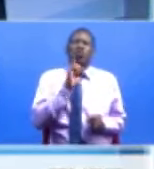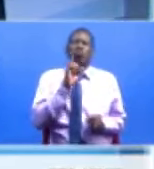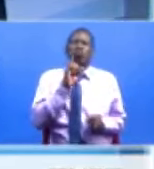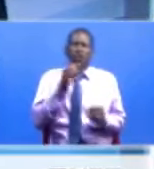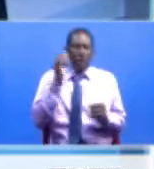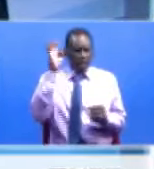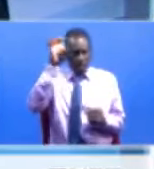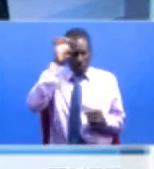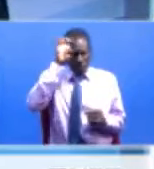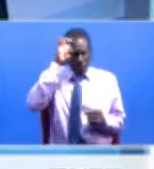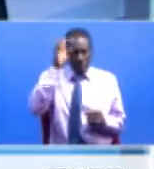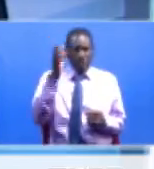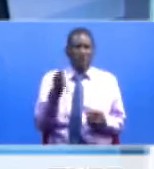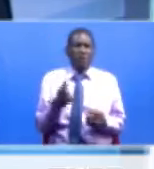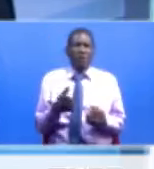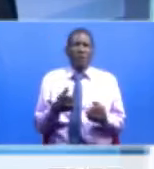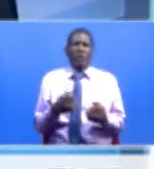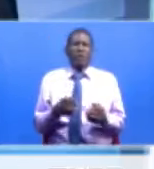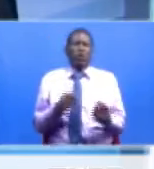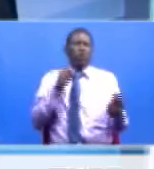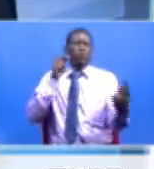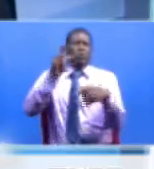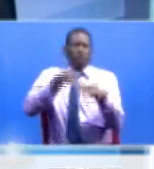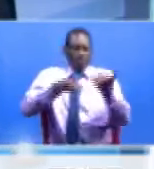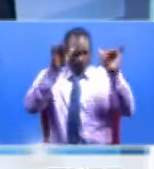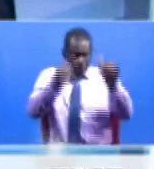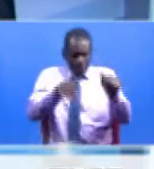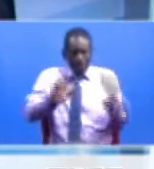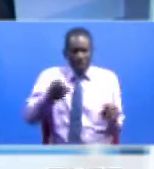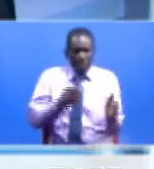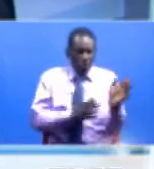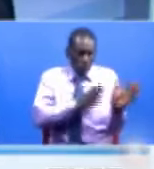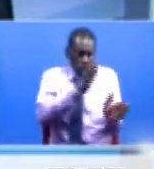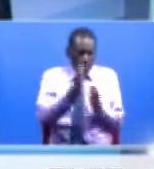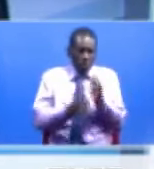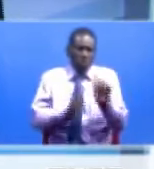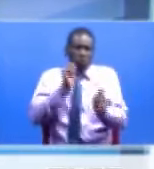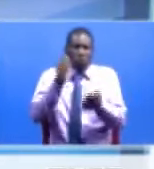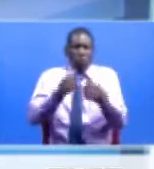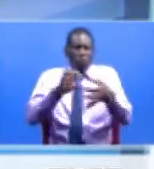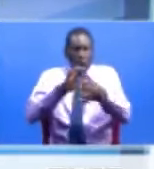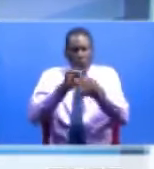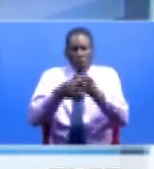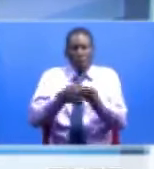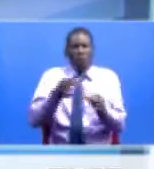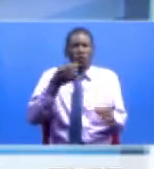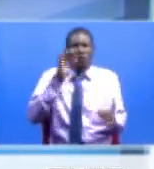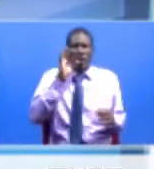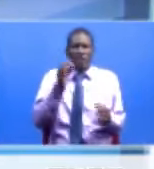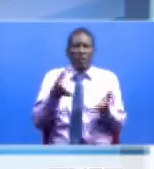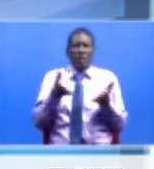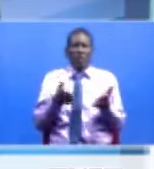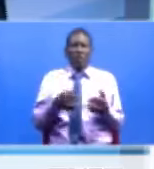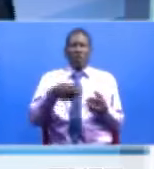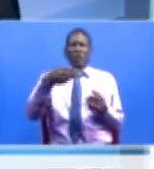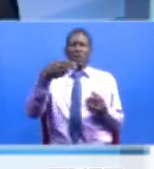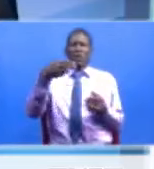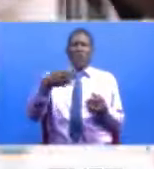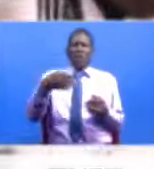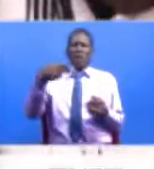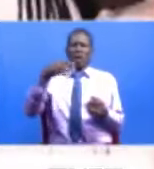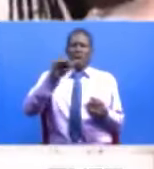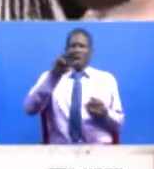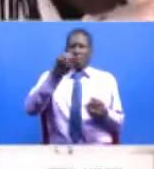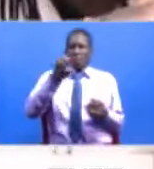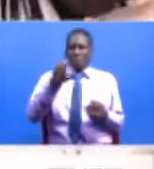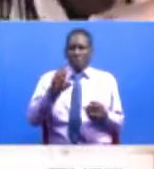County ya Uasin Gishu wana nia ya kusalia nchini ili kujiandaa kwa michezo ya Olympic ya Paris. Hane Maridal ambaye